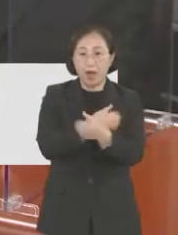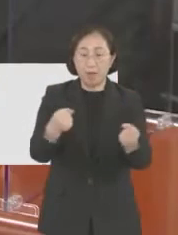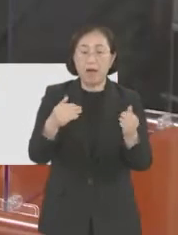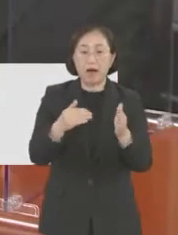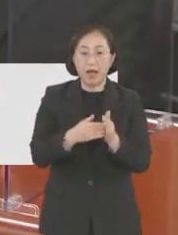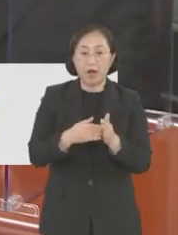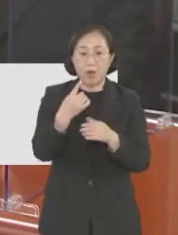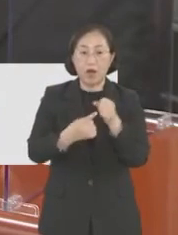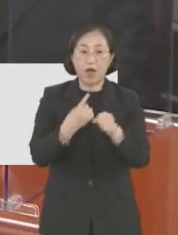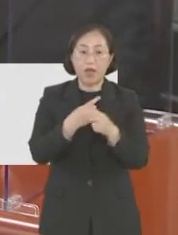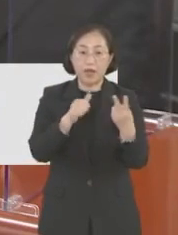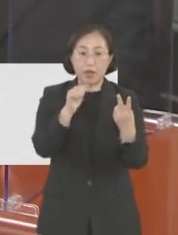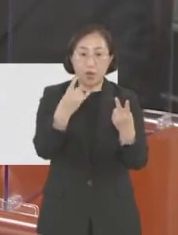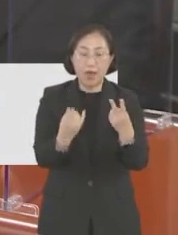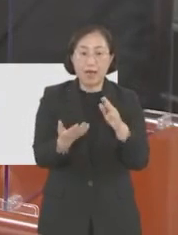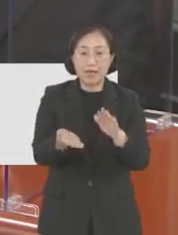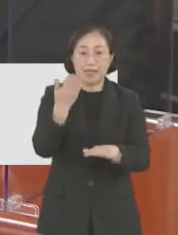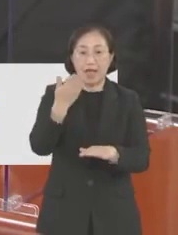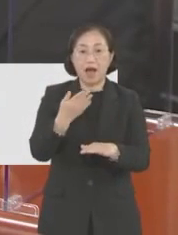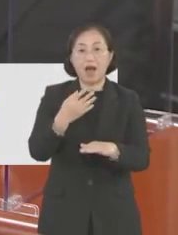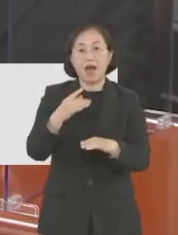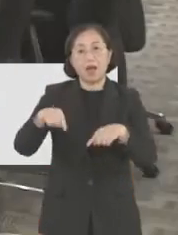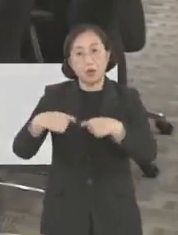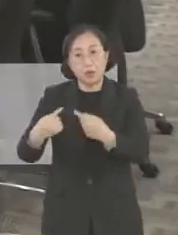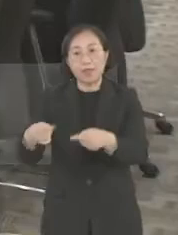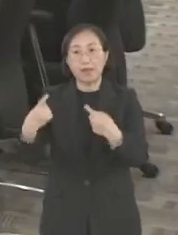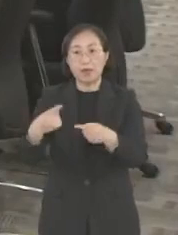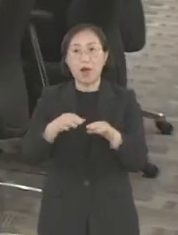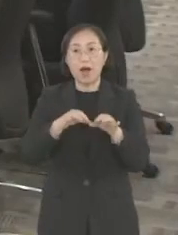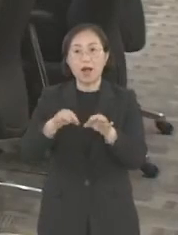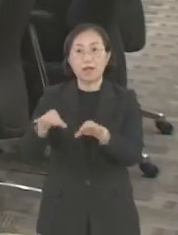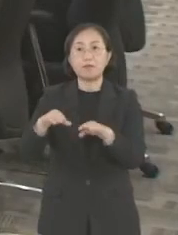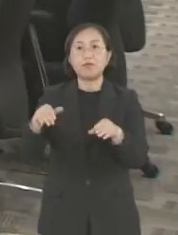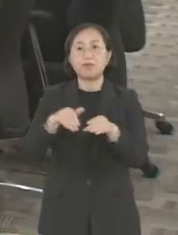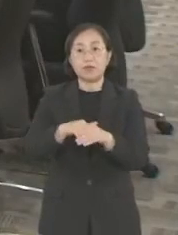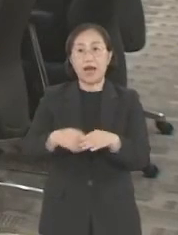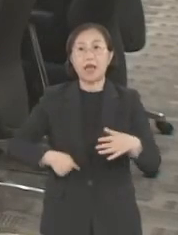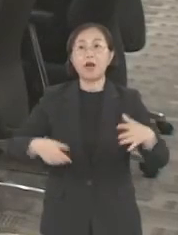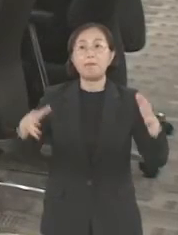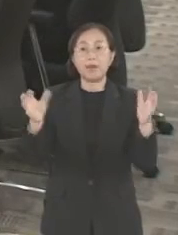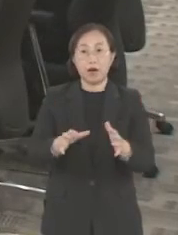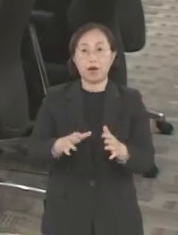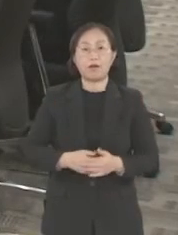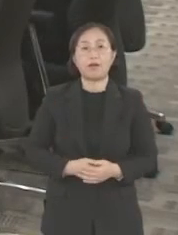2회 이상 정기적 헌혈 동참과 건전한 기부 문화 확산에 협력하기로 했습니다.